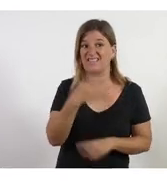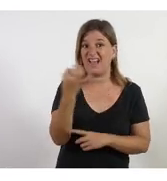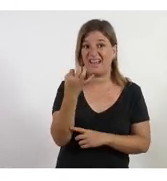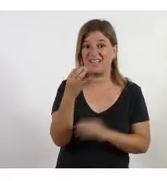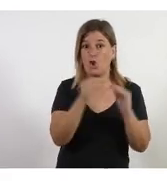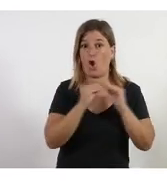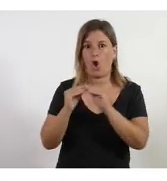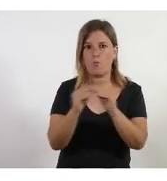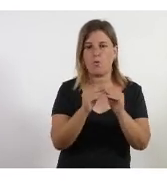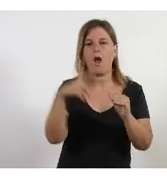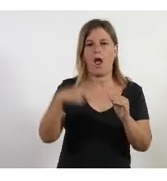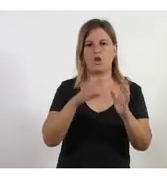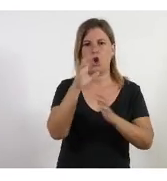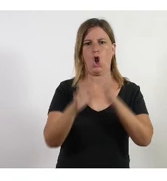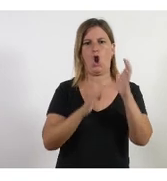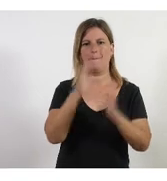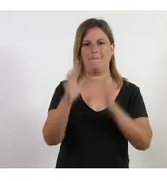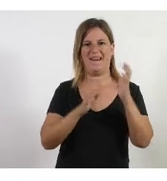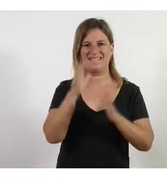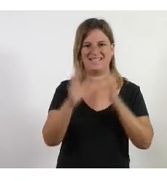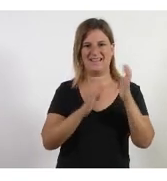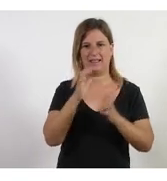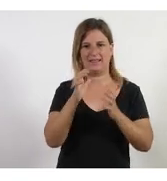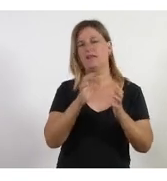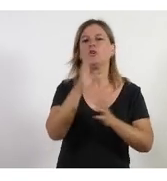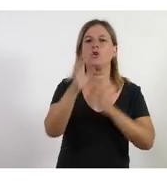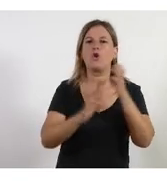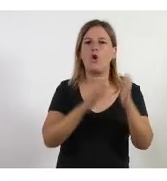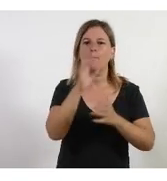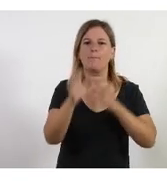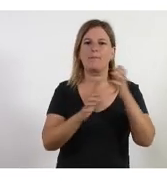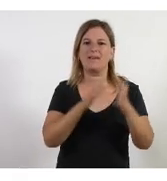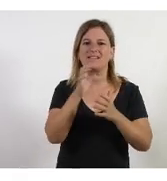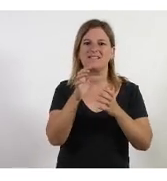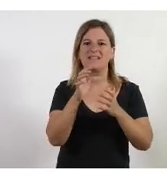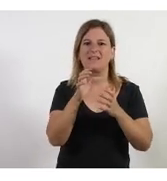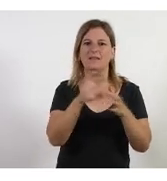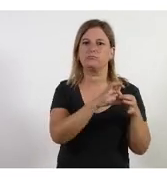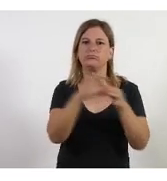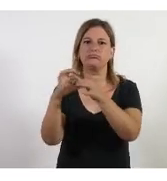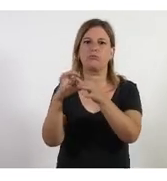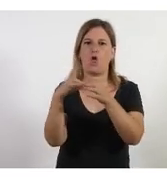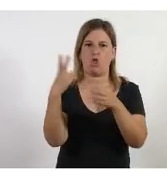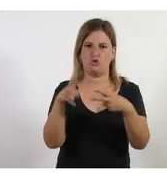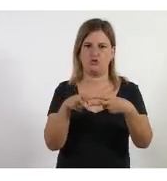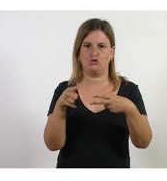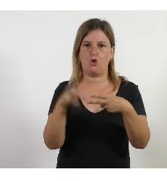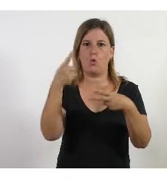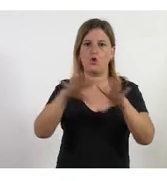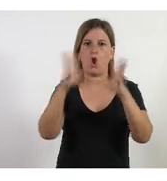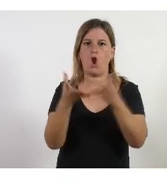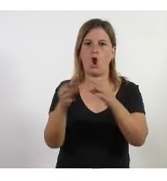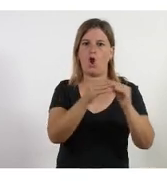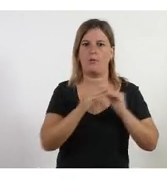La complexitat d'aquest tipus d'incerteses ve de la mà de dos elements més. Un, la globalització i